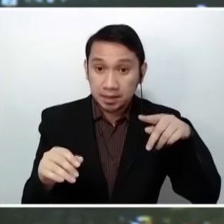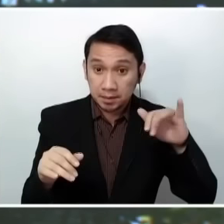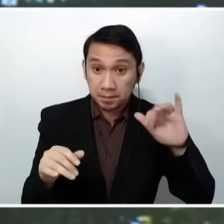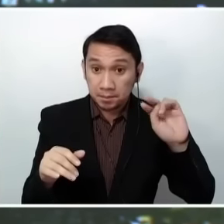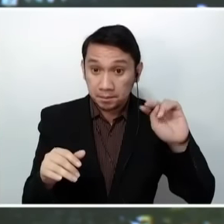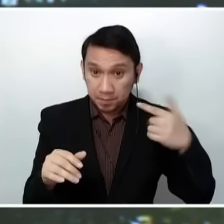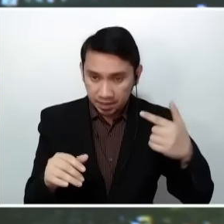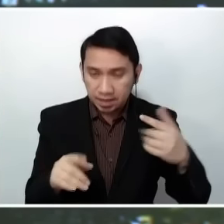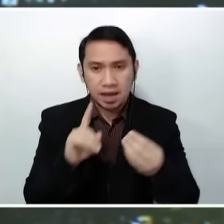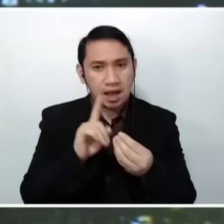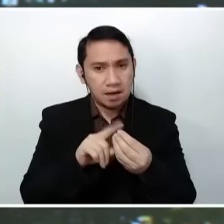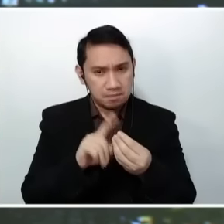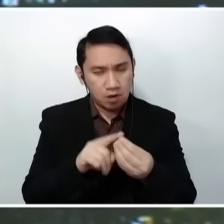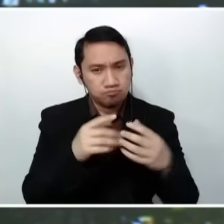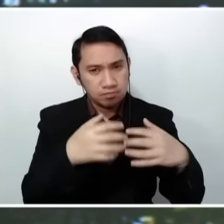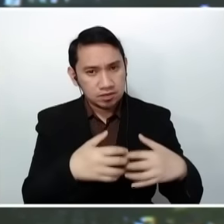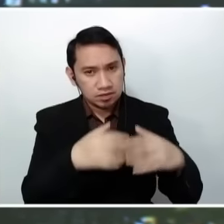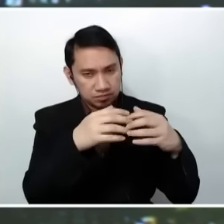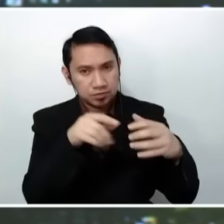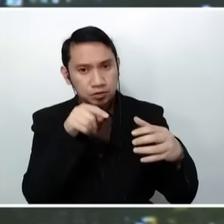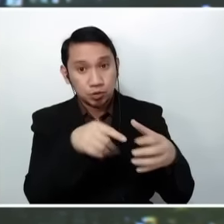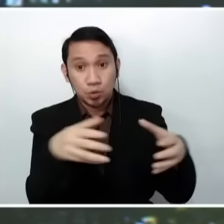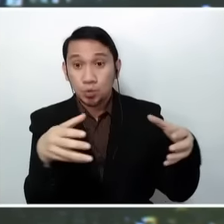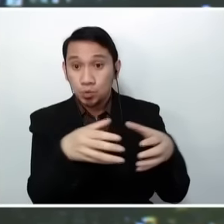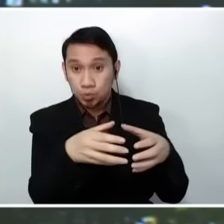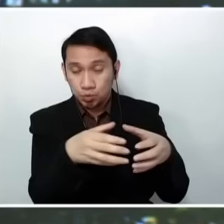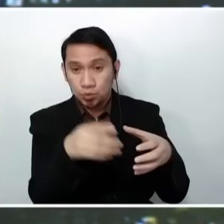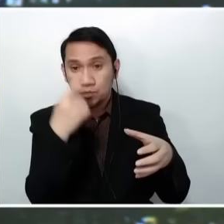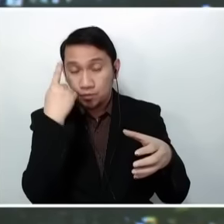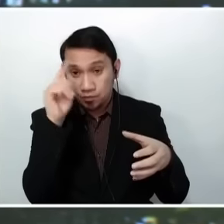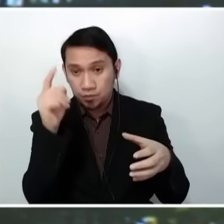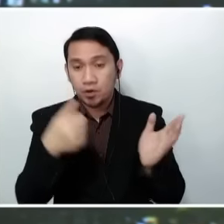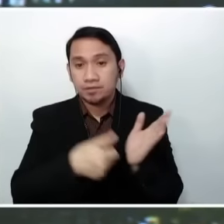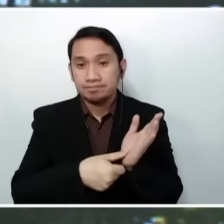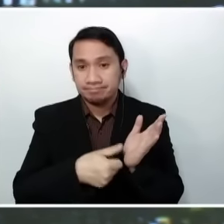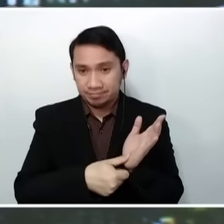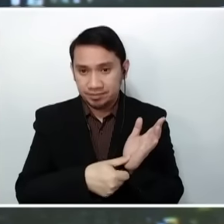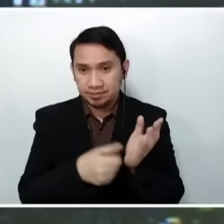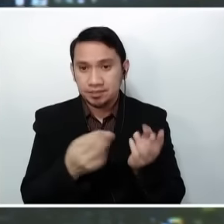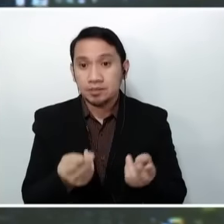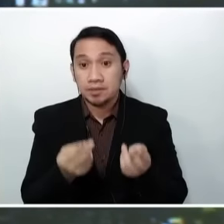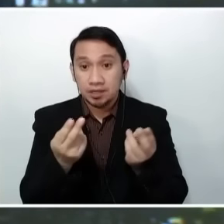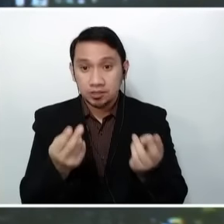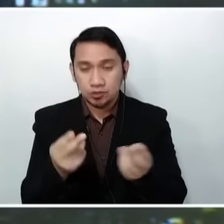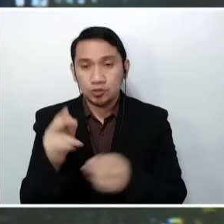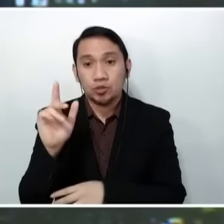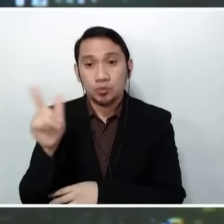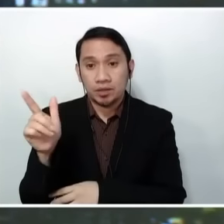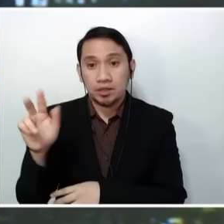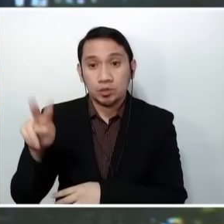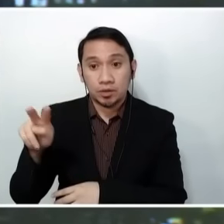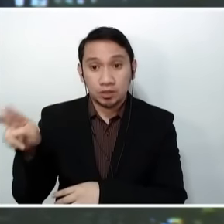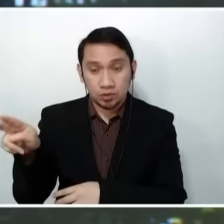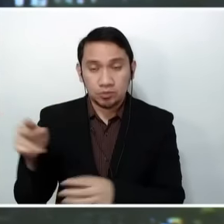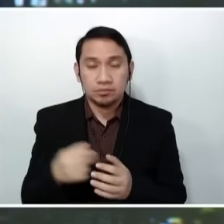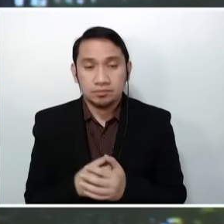sa planong pagbuo na nagkakaisang oposisyon para sa halalan 2022. Dahil naman sa gulo sa